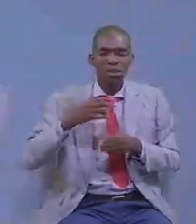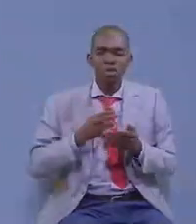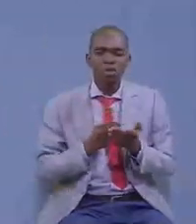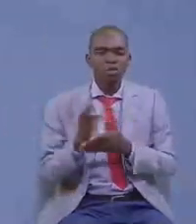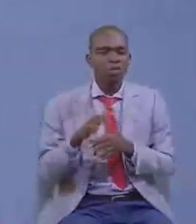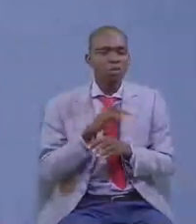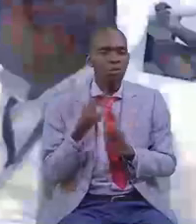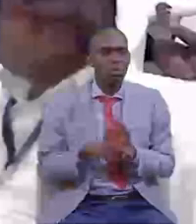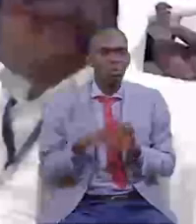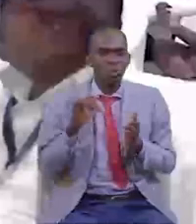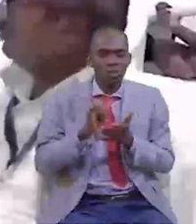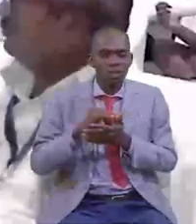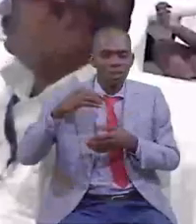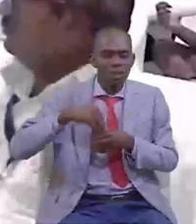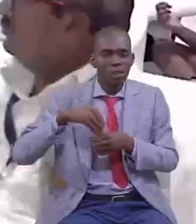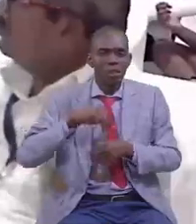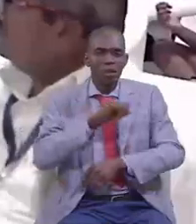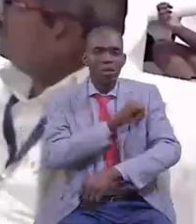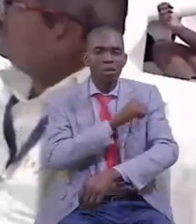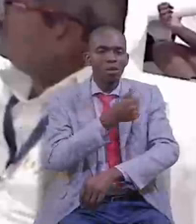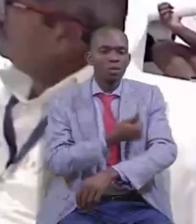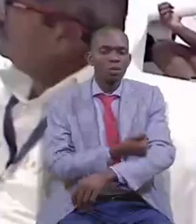l'autorité intérieure.